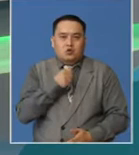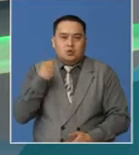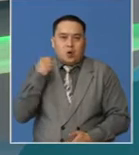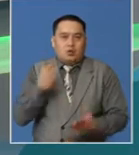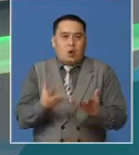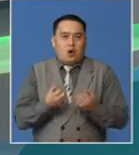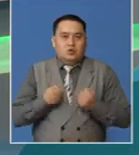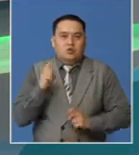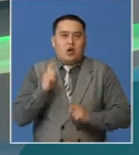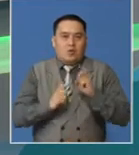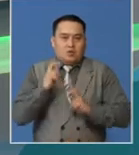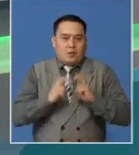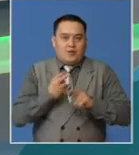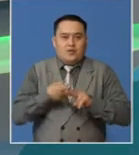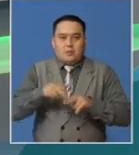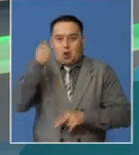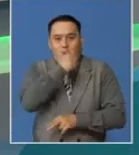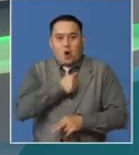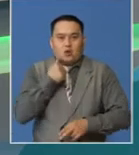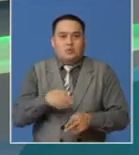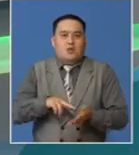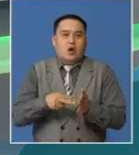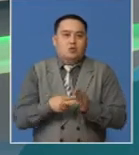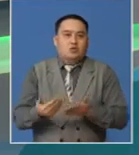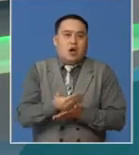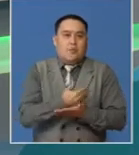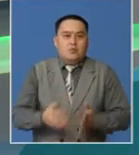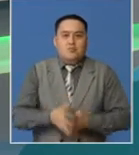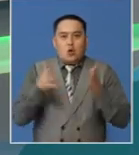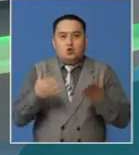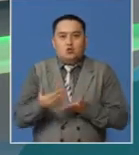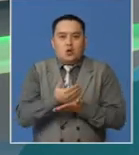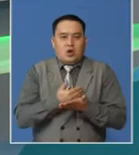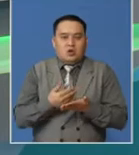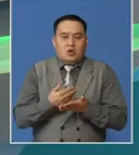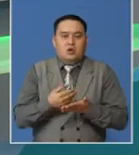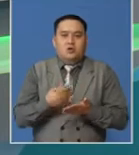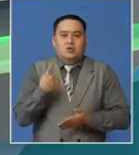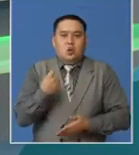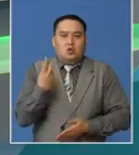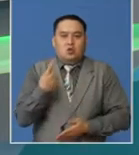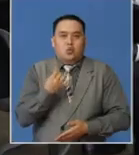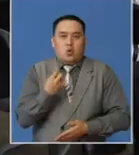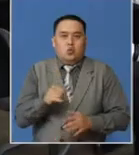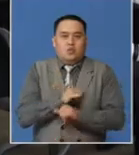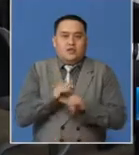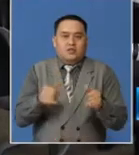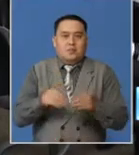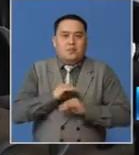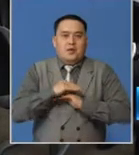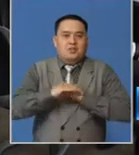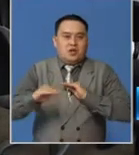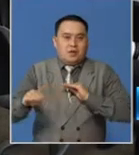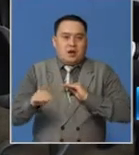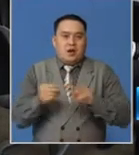сезоне Аксусский сахарный завод. В этом году свекловоды региона планируют собрать больше урожая – 101 тысячу тонн за счет увеличения посевных